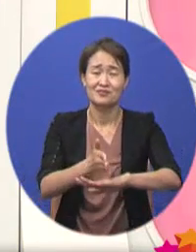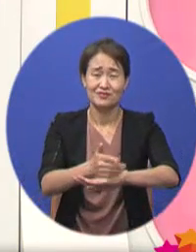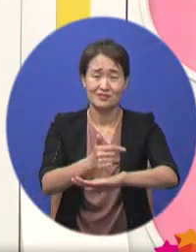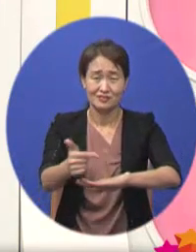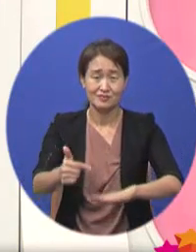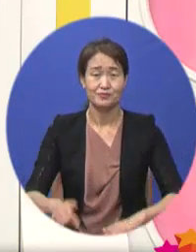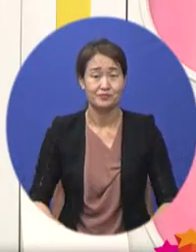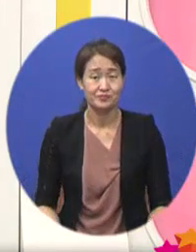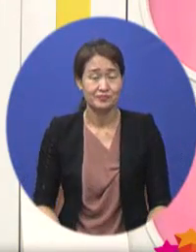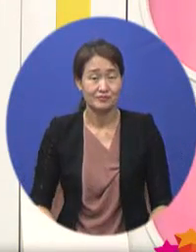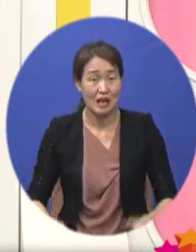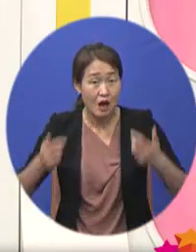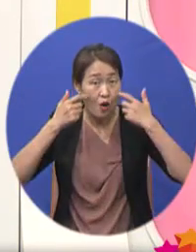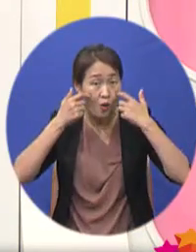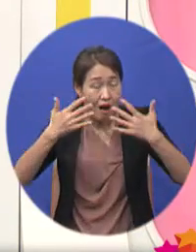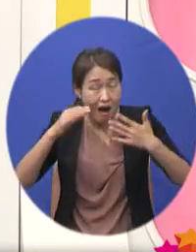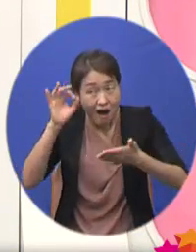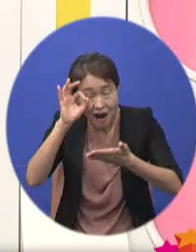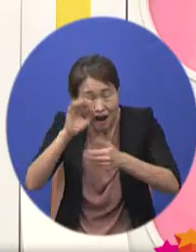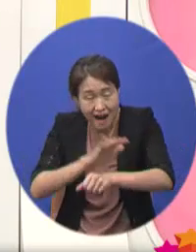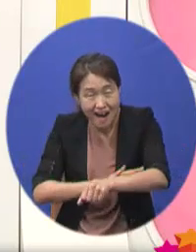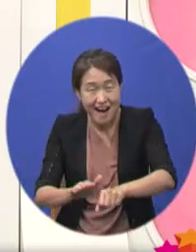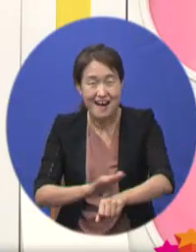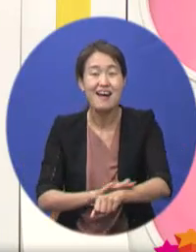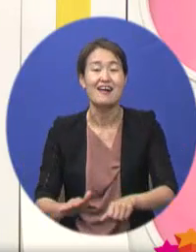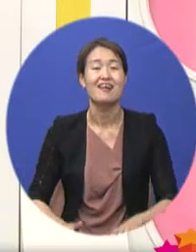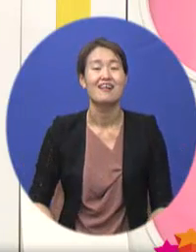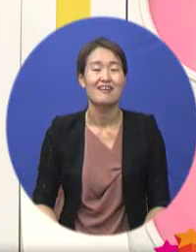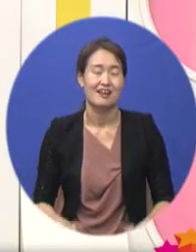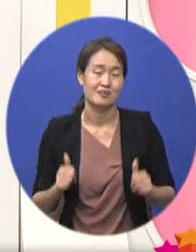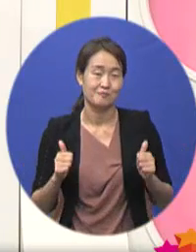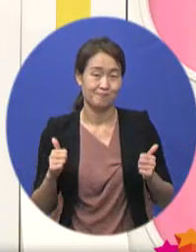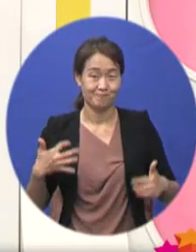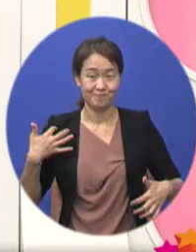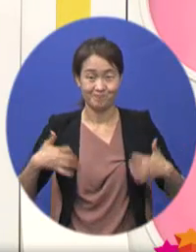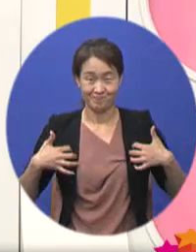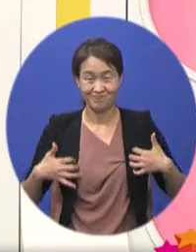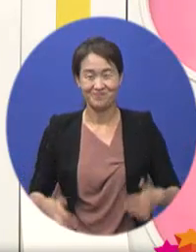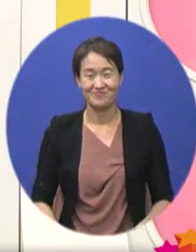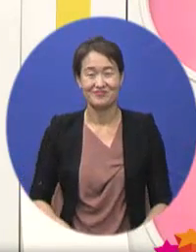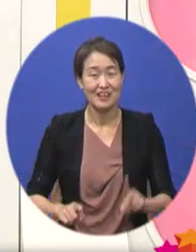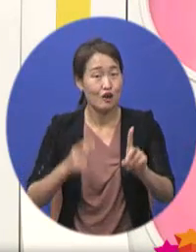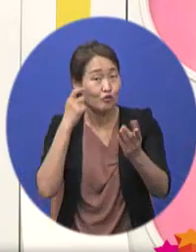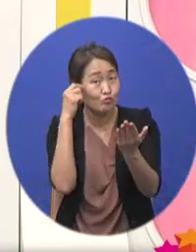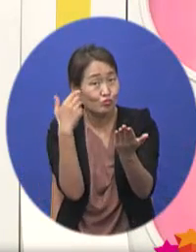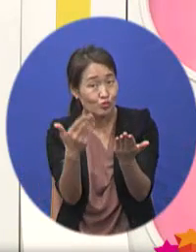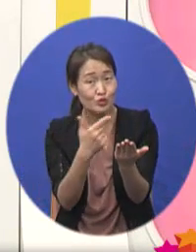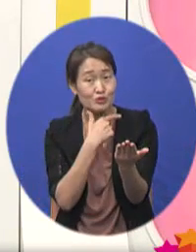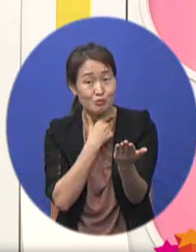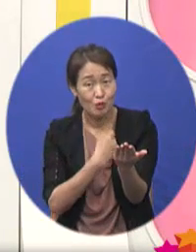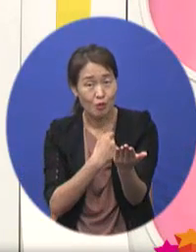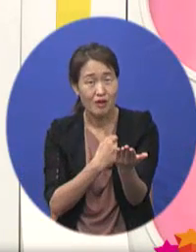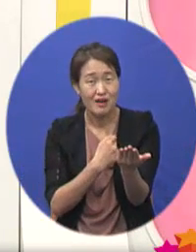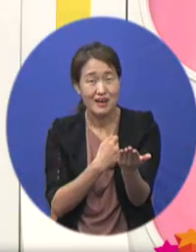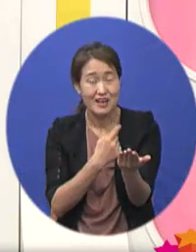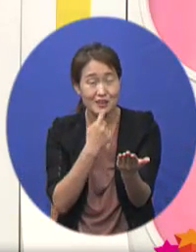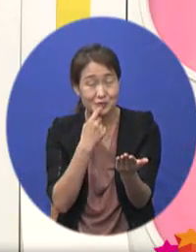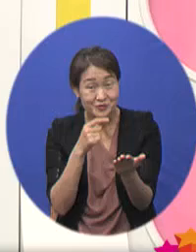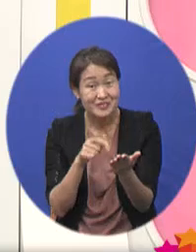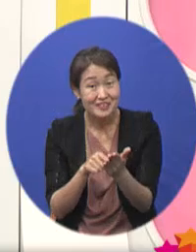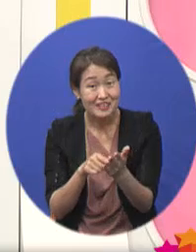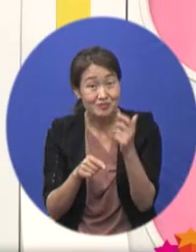네. 어저께 정확하게 잘 찾았어요. 그러니까. 예, 예. 그, 너무 재밌어요. 아니 예. 그 물어보고 싶은 게 있는데요. 네. 안 아프게